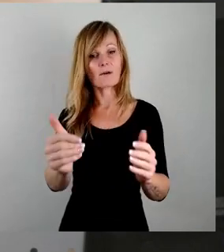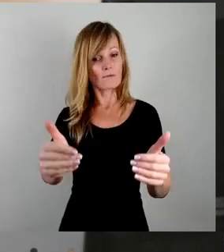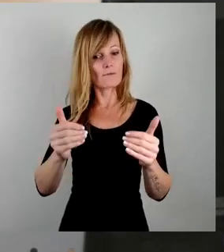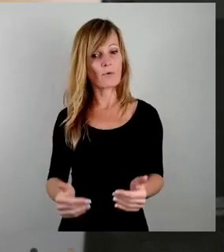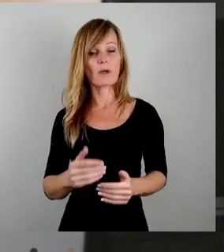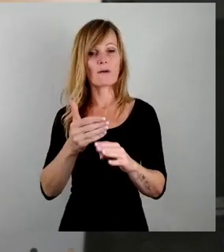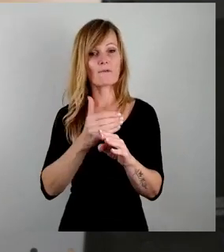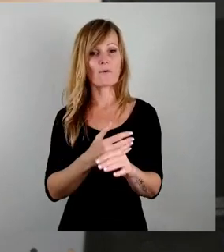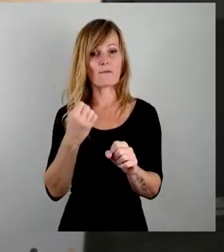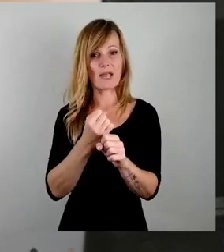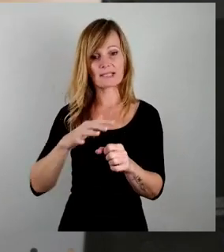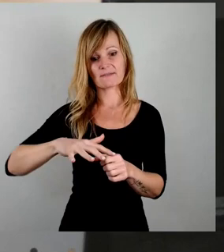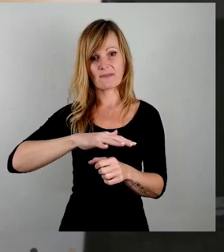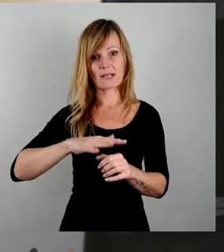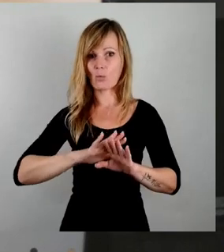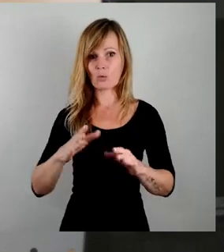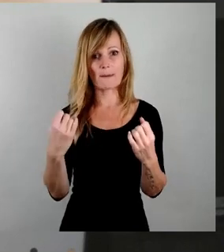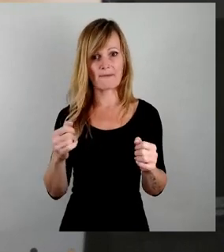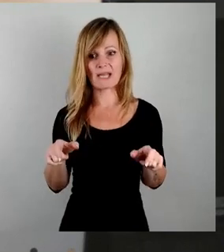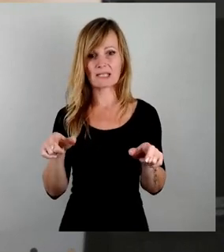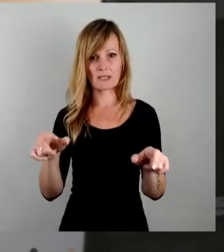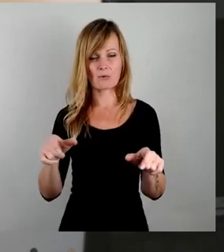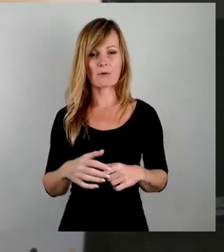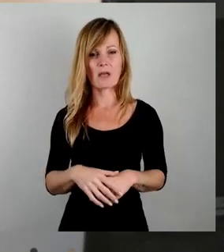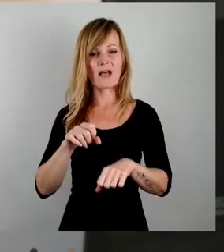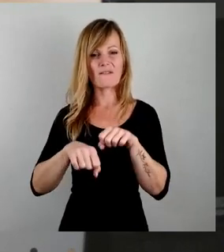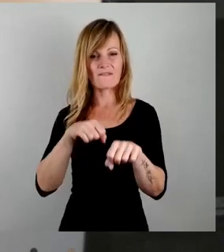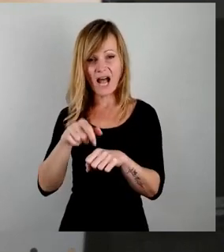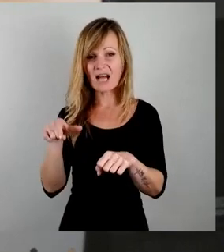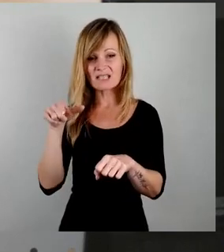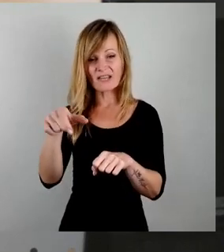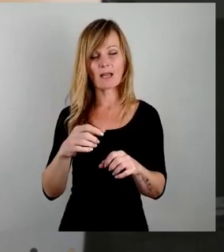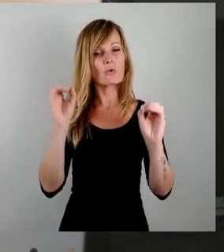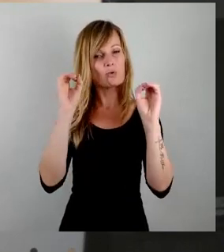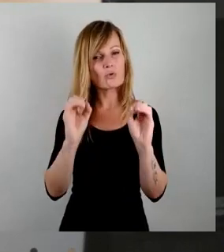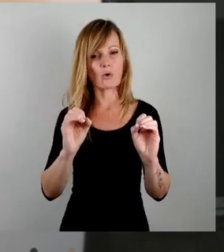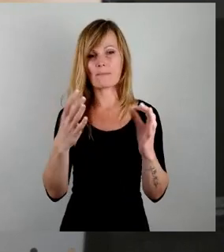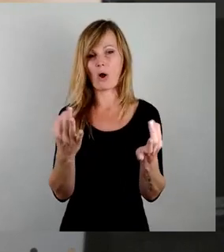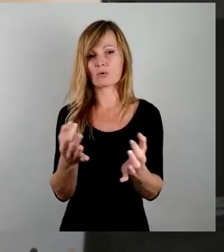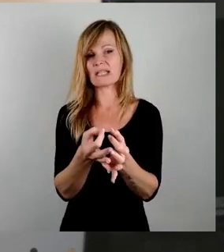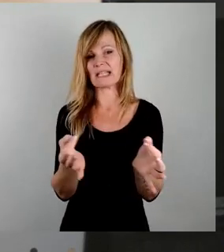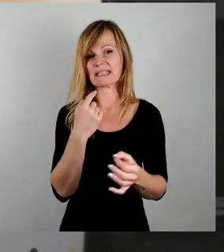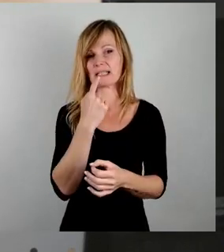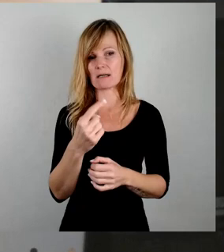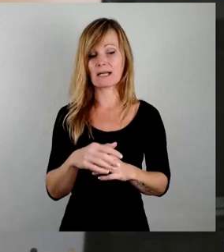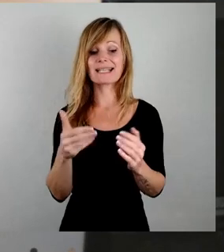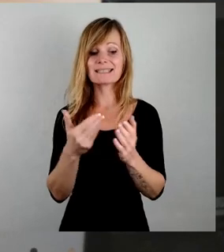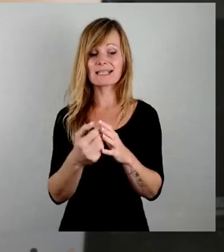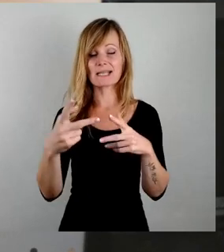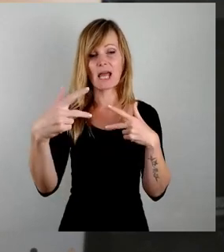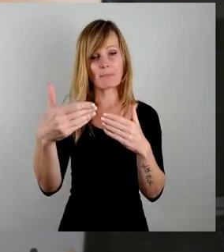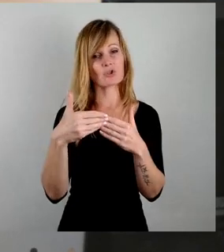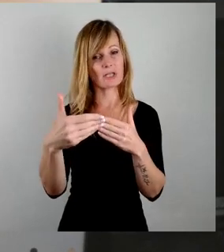keinerlei Befestigungen und von Fahrradwegen ganz zu schweigen. Ich betrachte diesen Abschnitt als